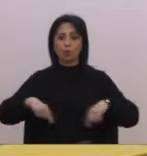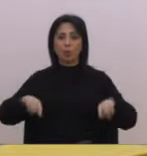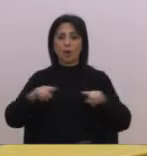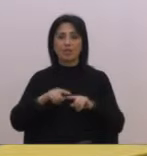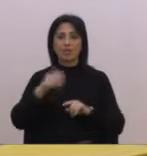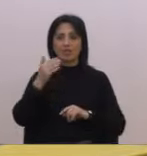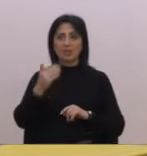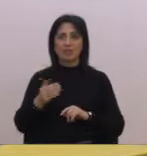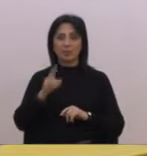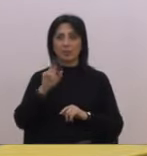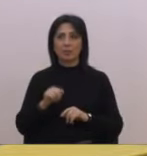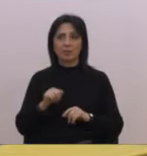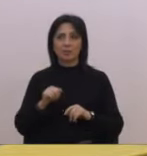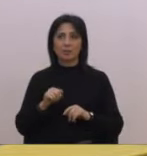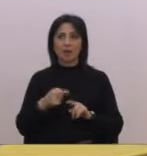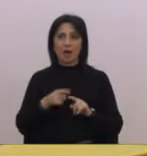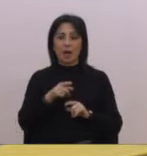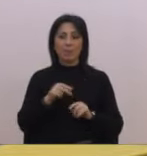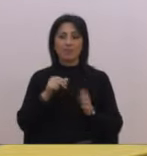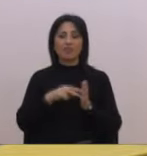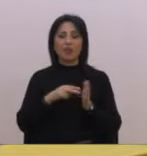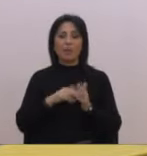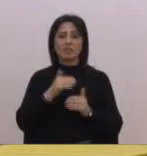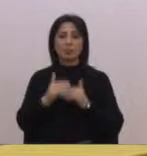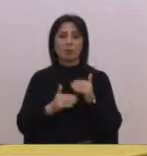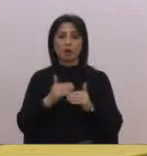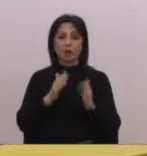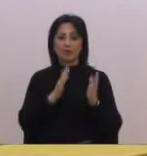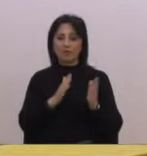ორგანიზაციების და ამით ვაფასებთ პროგრესს